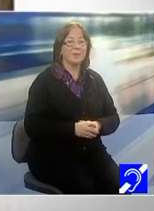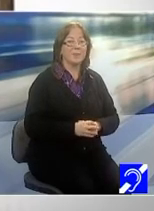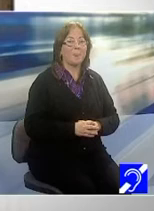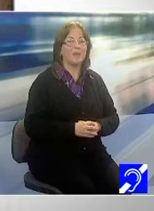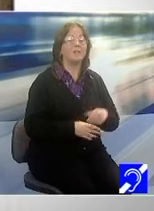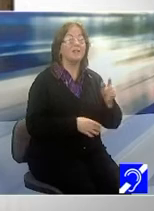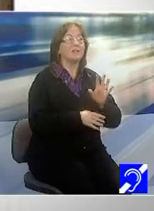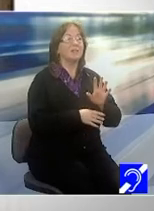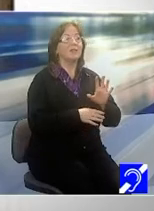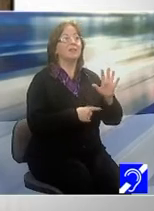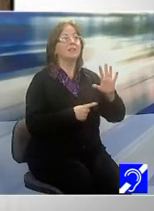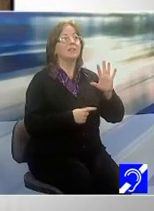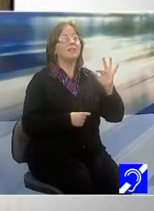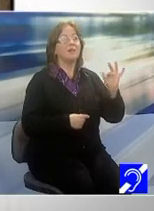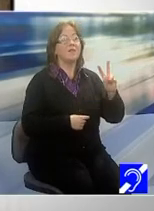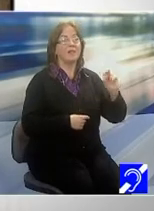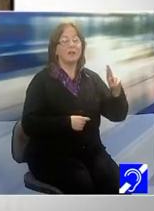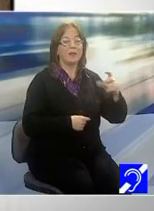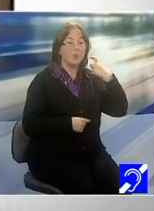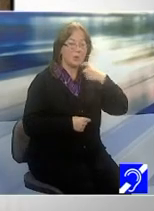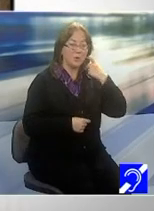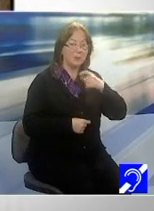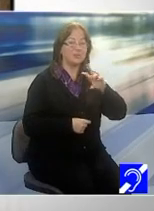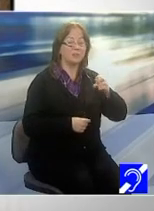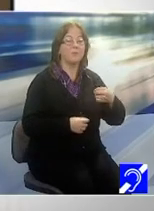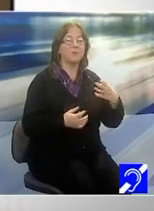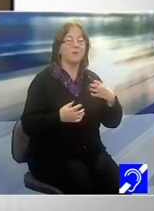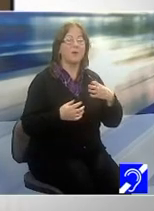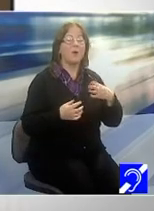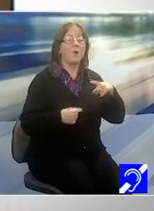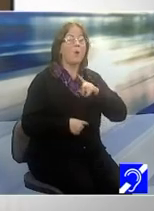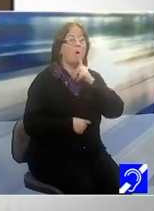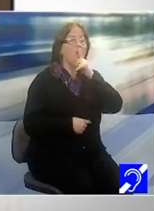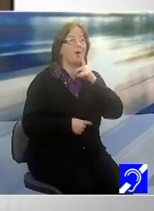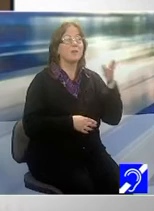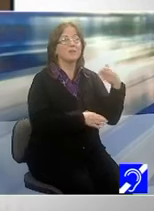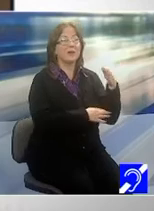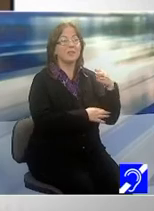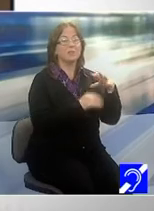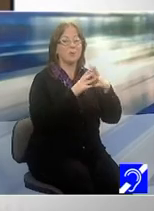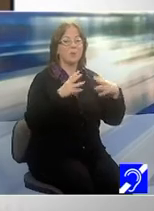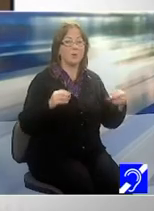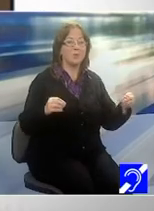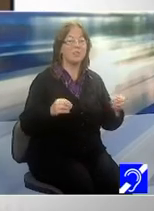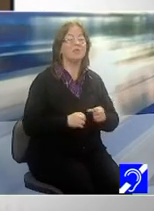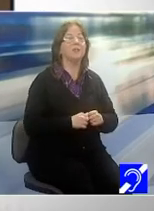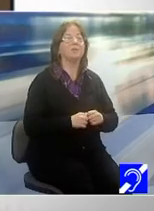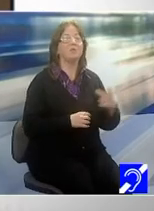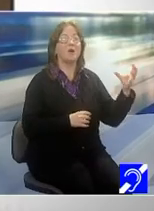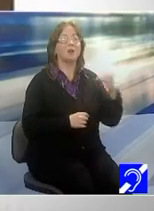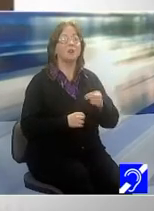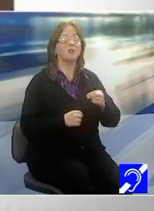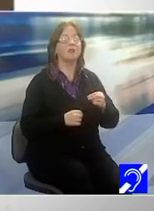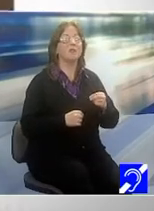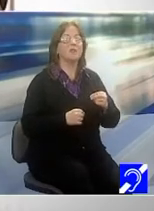TVR Cluj și Opera Națională Română i-au adus în premieră, pe aceea scenă, pe soprana Anita Hartig, tenorul Teodor Ilincă și basul Adrian Sâmpetrean